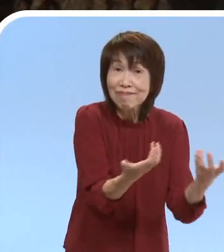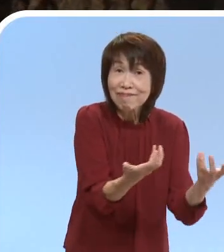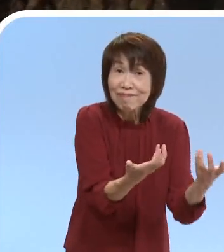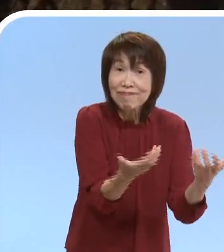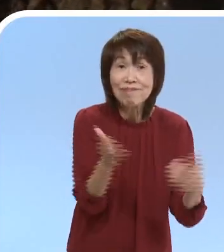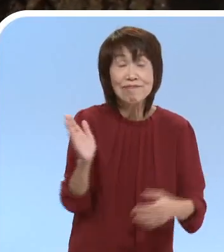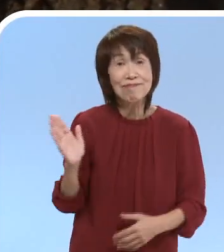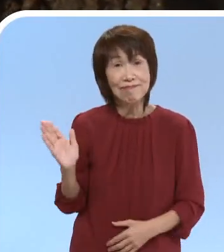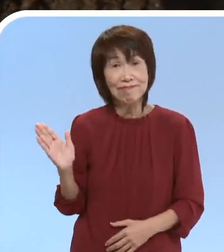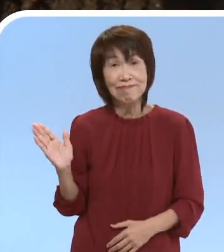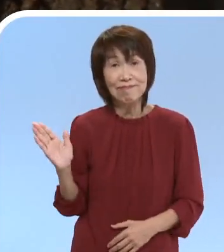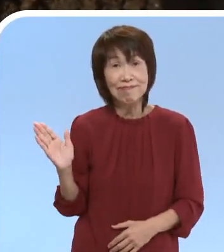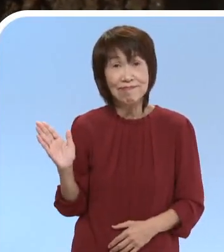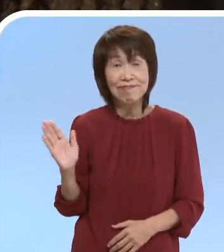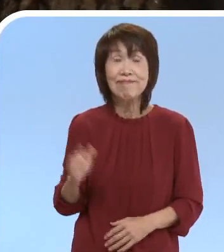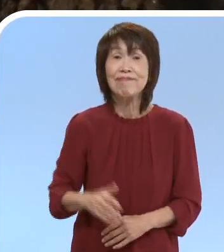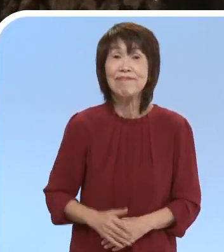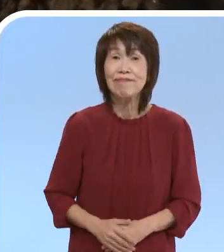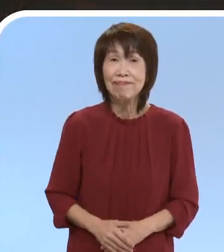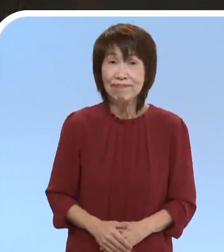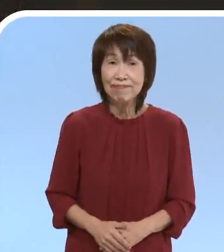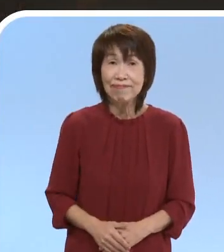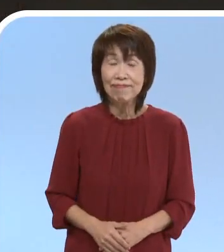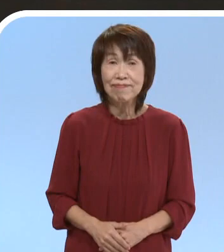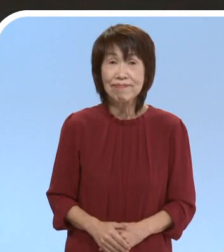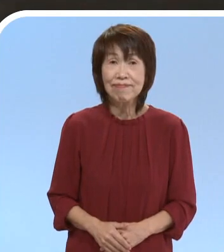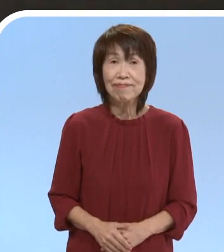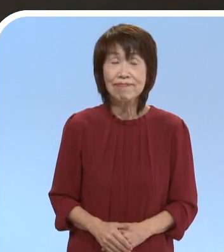でオリーブオイルと水分、そし